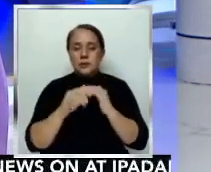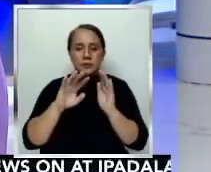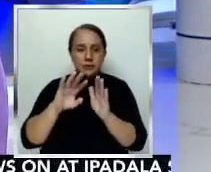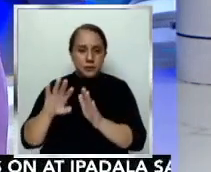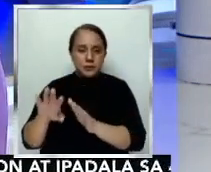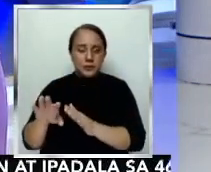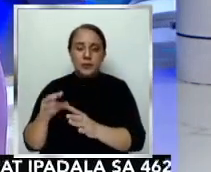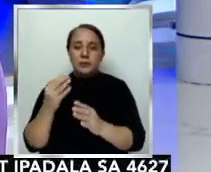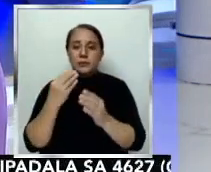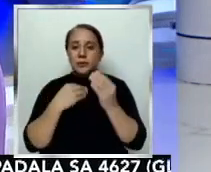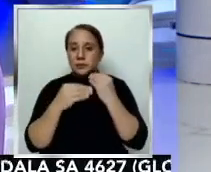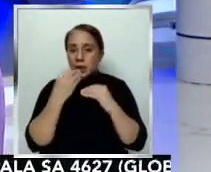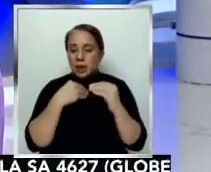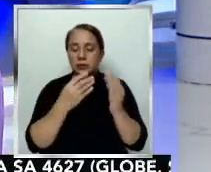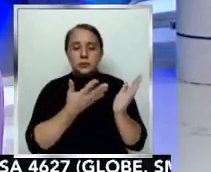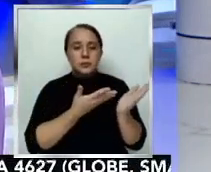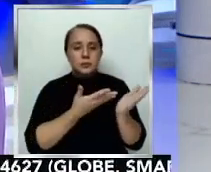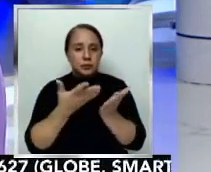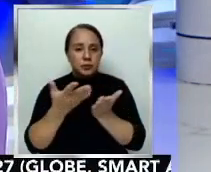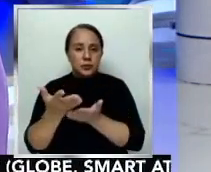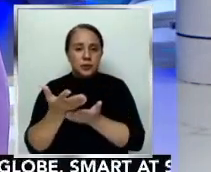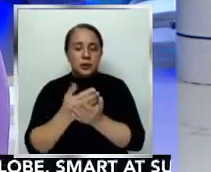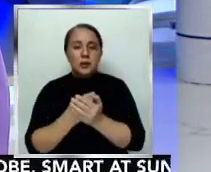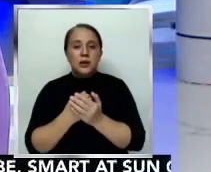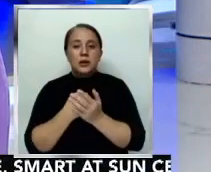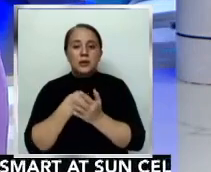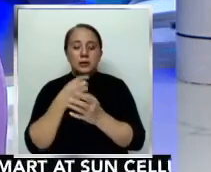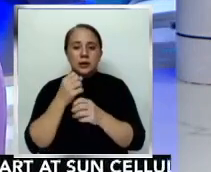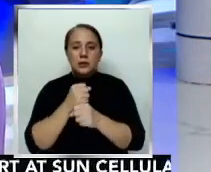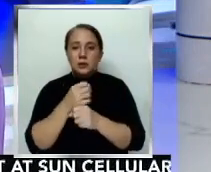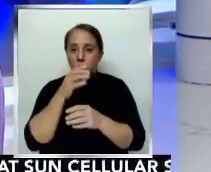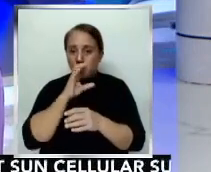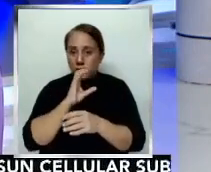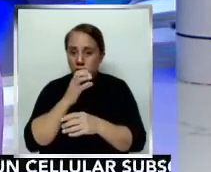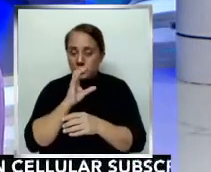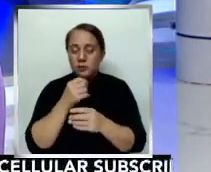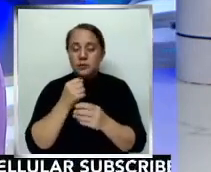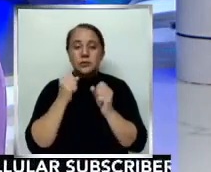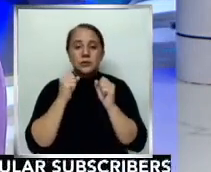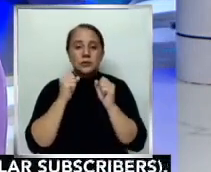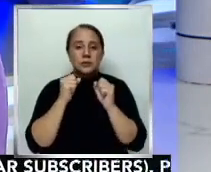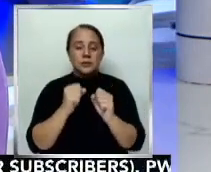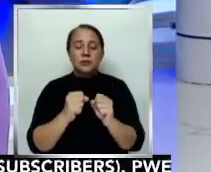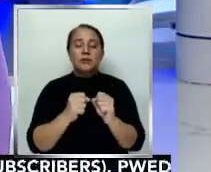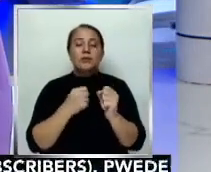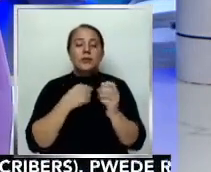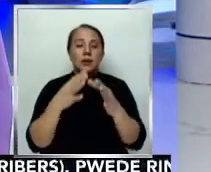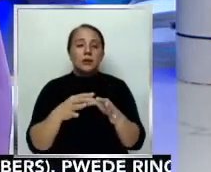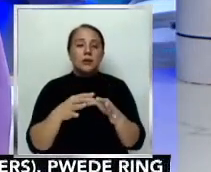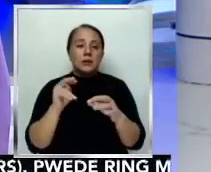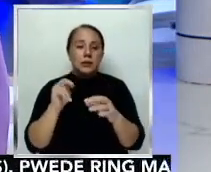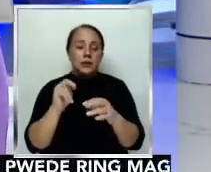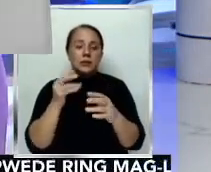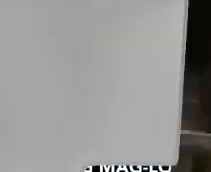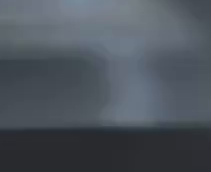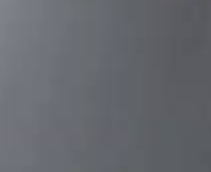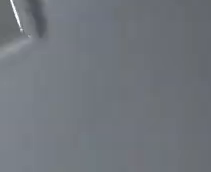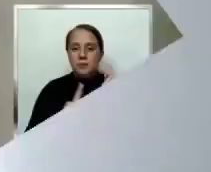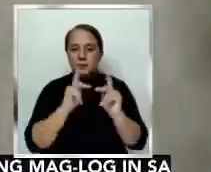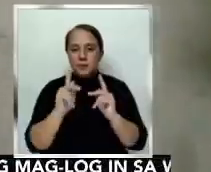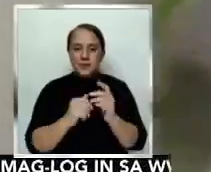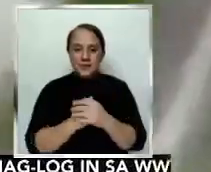nakapaghatid din tayo ng mapagkukunan ng inuming tubig na isa rin po sa mga pinaka-kailangan ng mga residente.